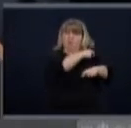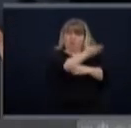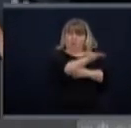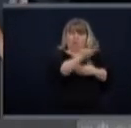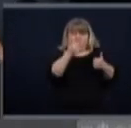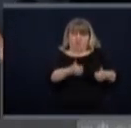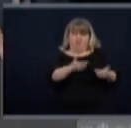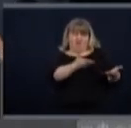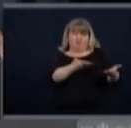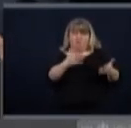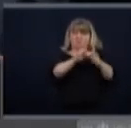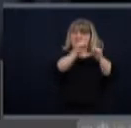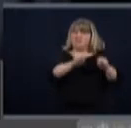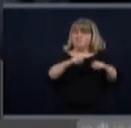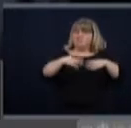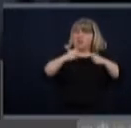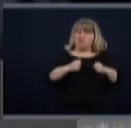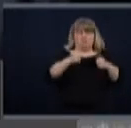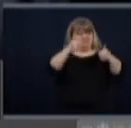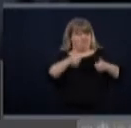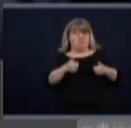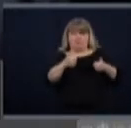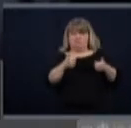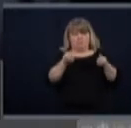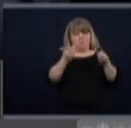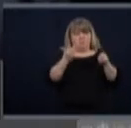dans notre système hospitalier.